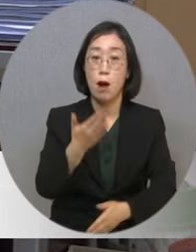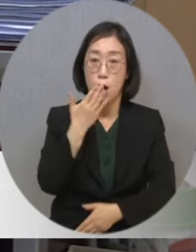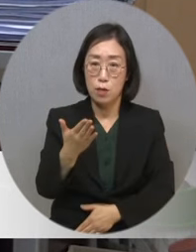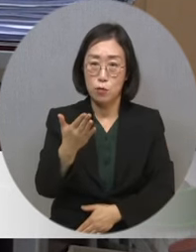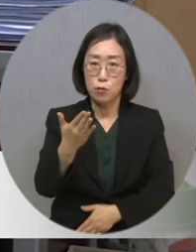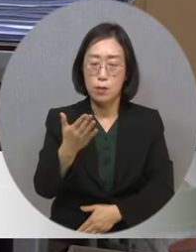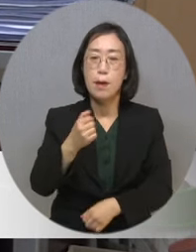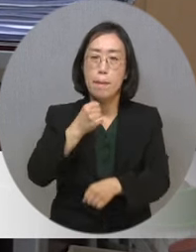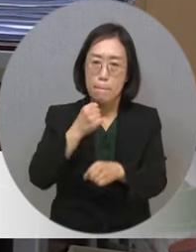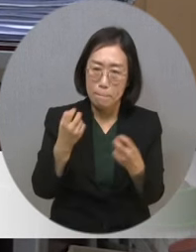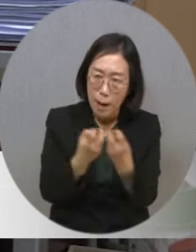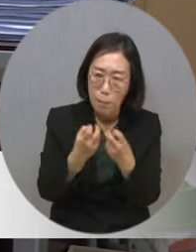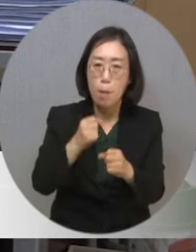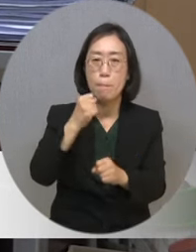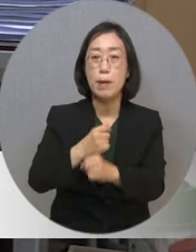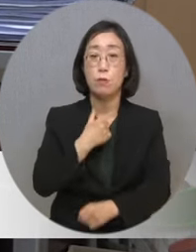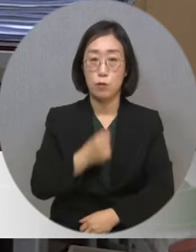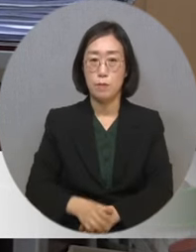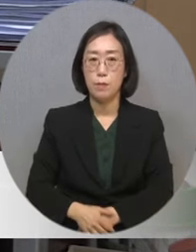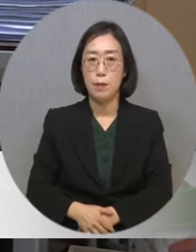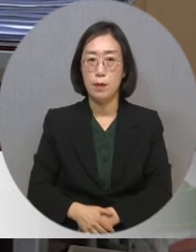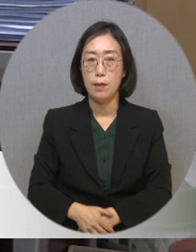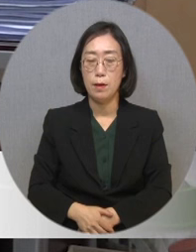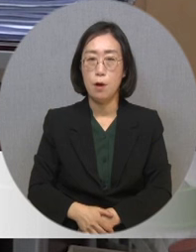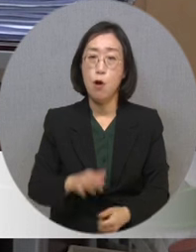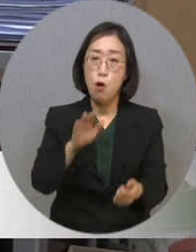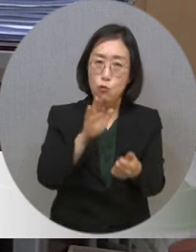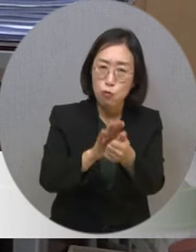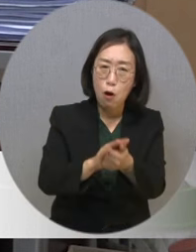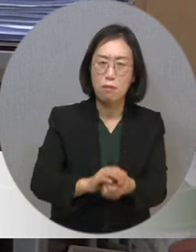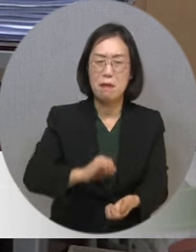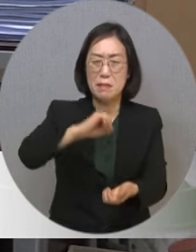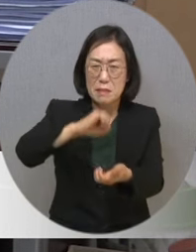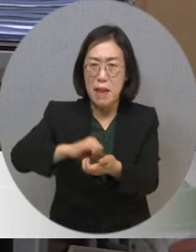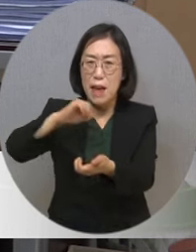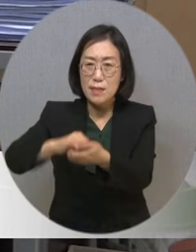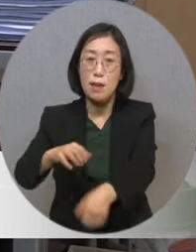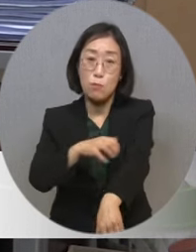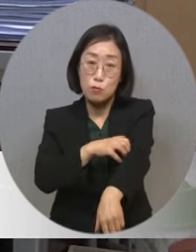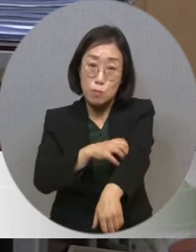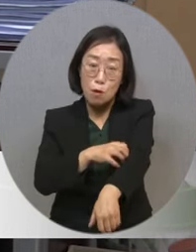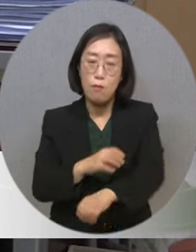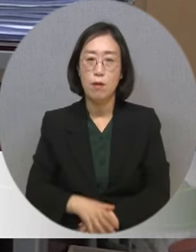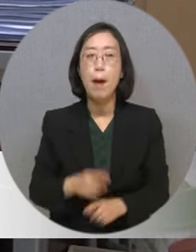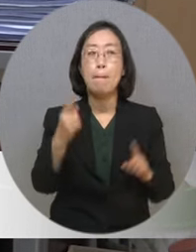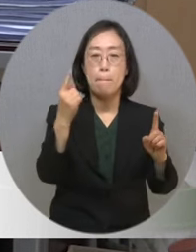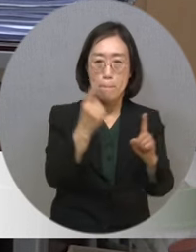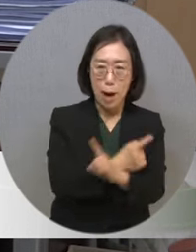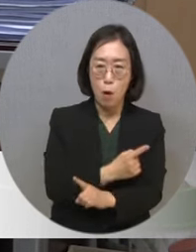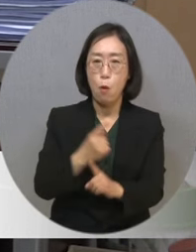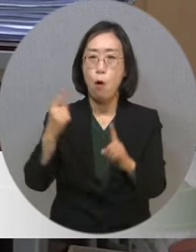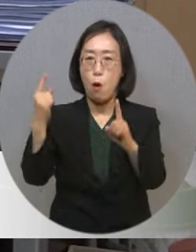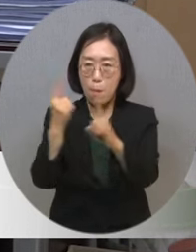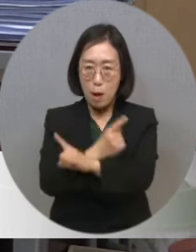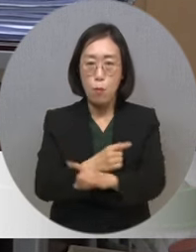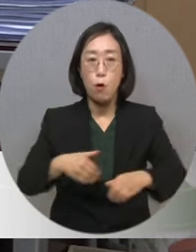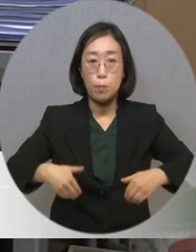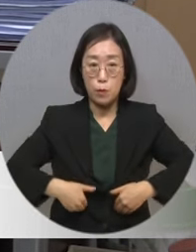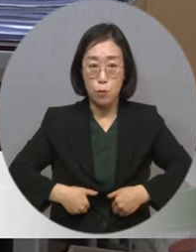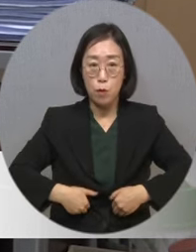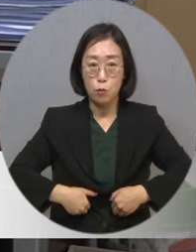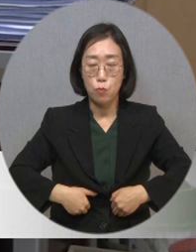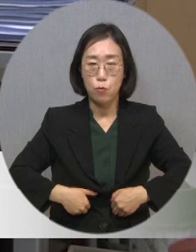기회를 만들고 싶습니다. 후험의 제한점이 이런 게 있기 때문에 하나하나 좀 바꿔나가고 싶은 우리